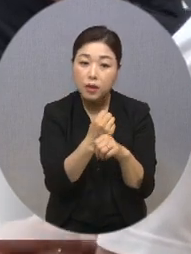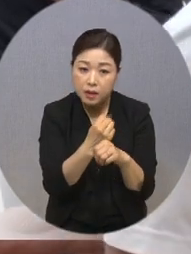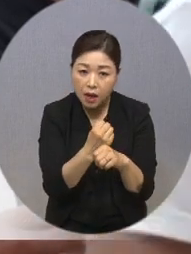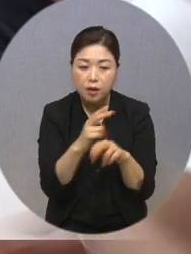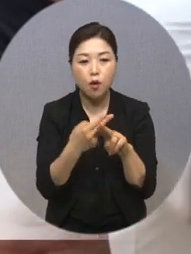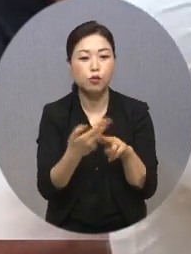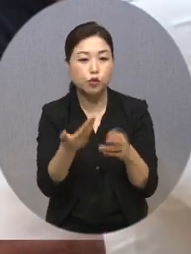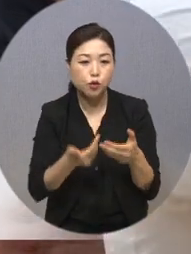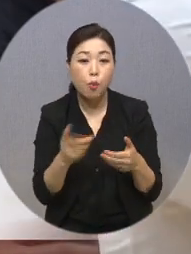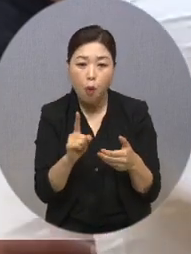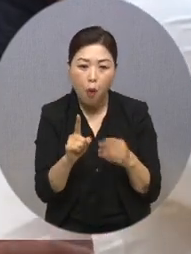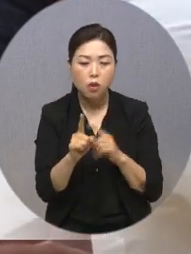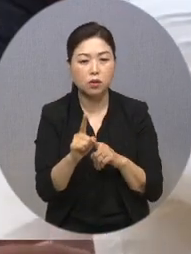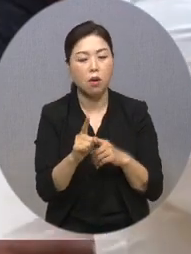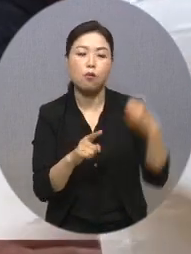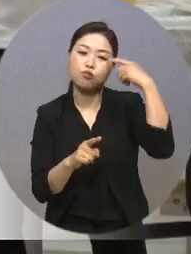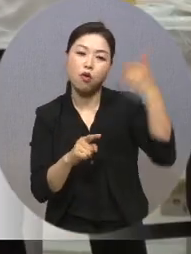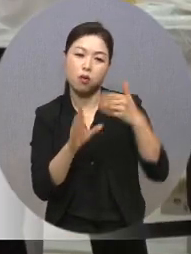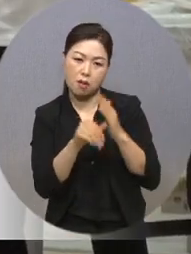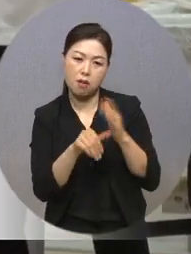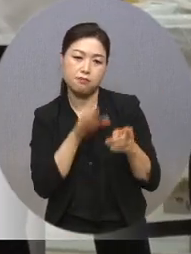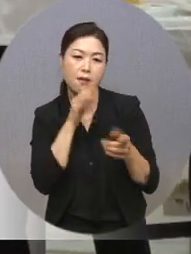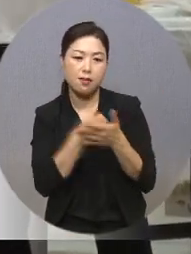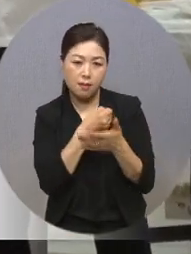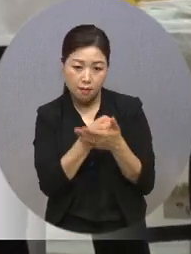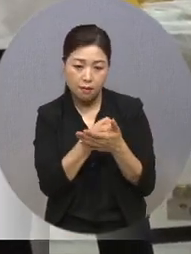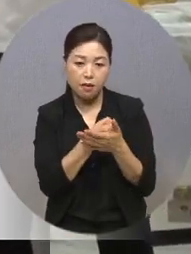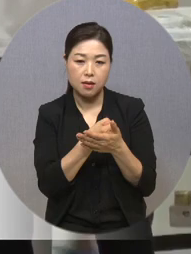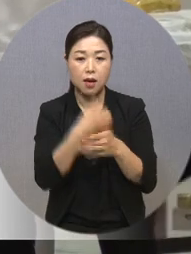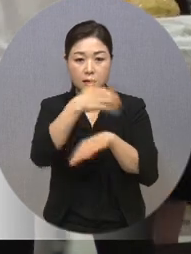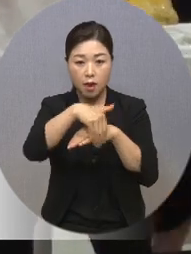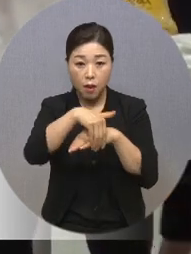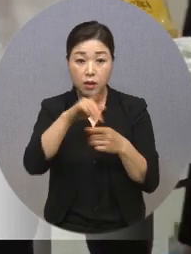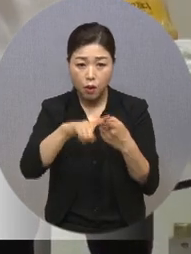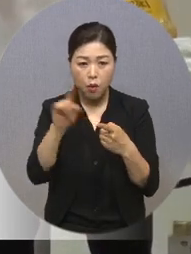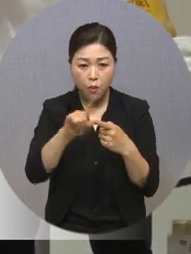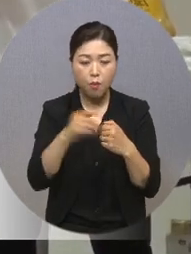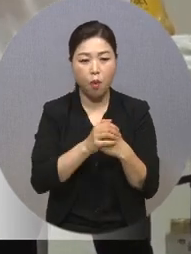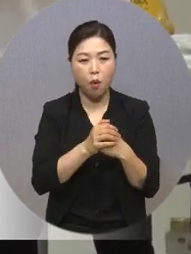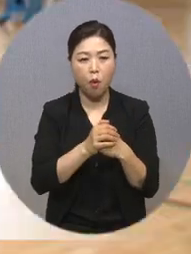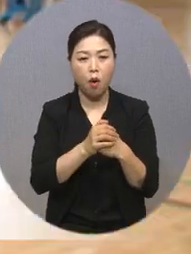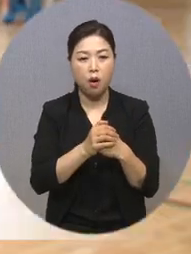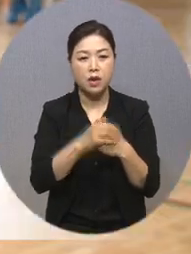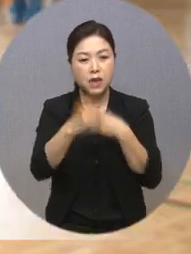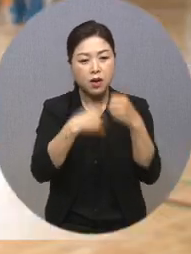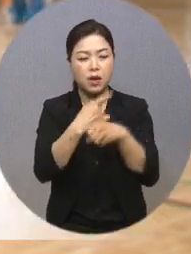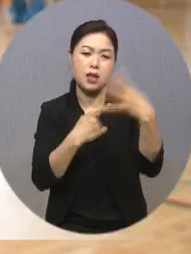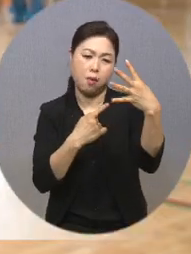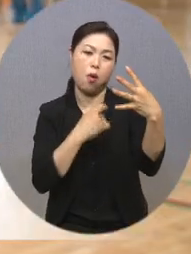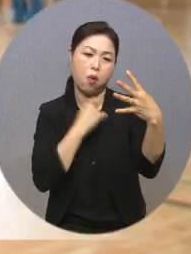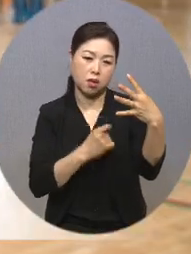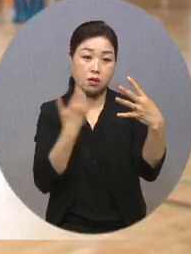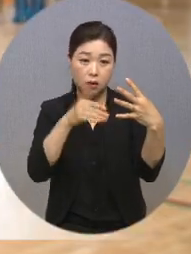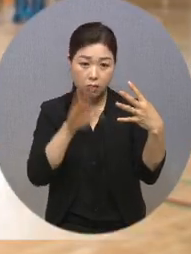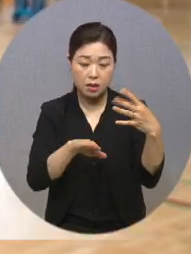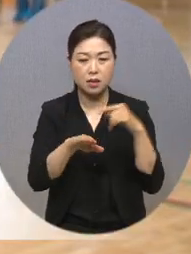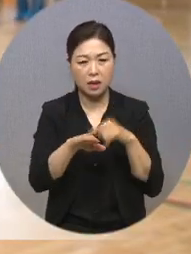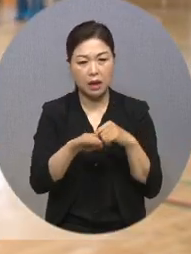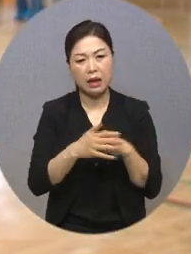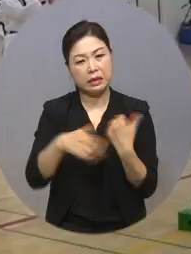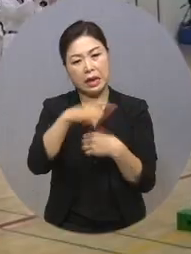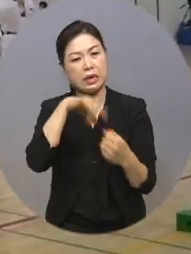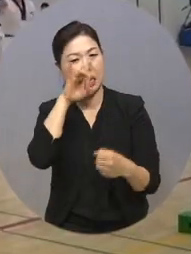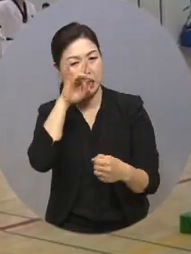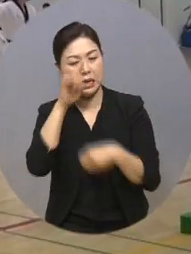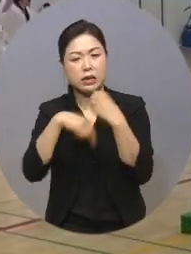전원이 것을 개입될 라면은 분기별 나머지 하고 싶은데 여력이 안 되셨습니까 그래 가지고야 1년 안 거지 가라지가 스마프